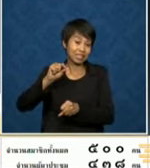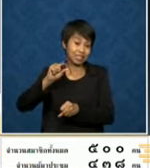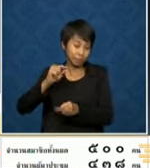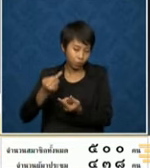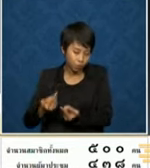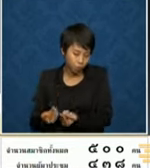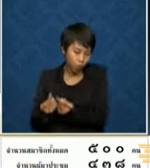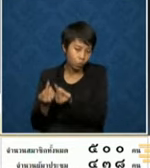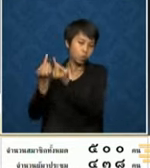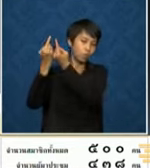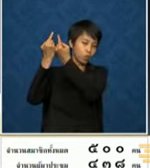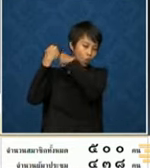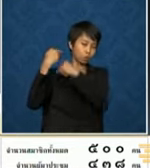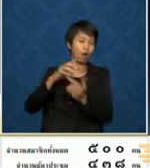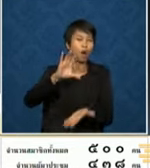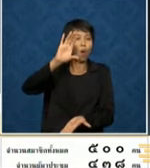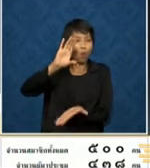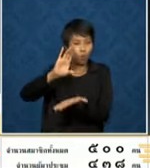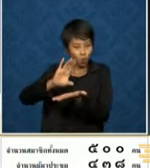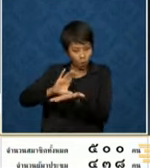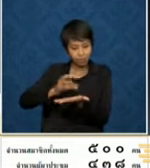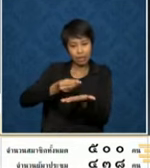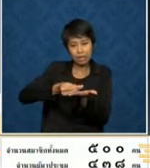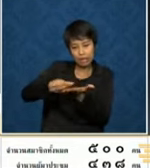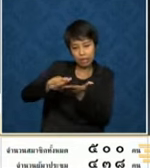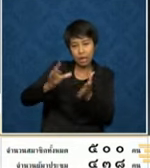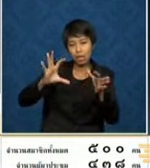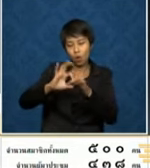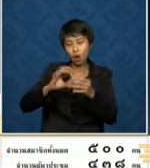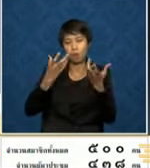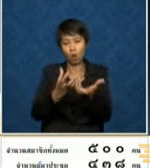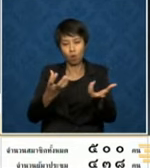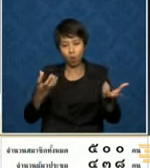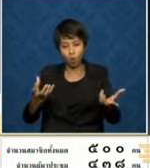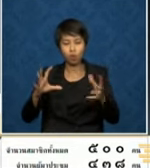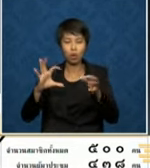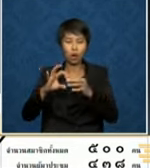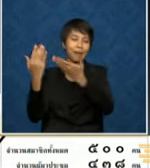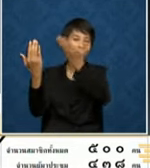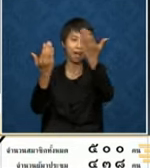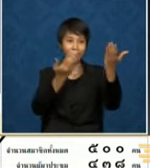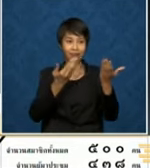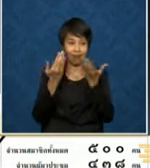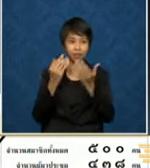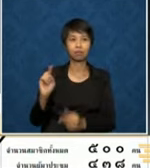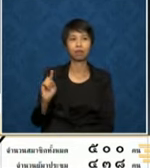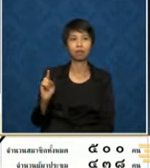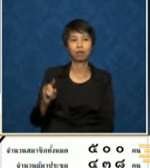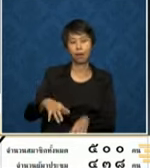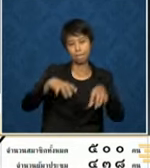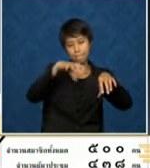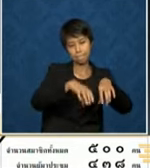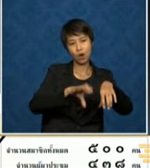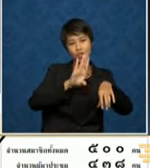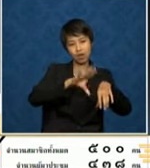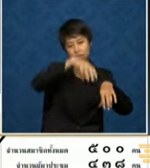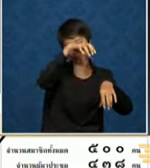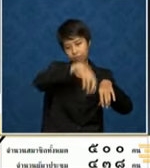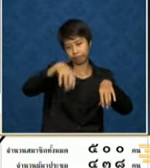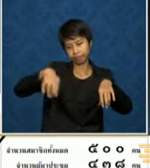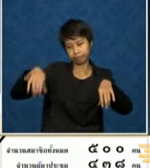างบประมาณในการจัดซื้อจัดจ้างเครื่องมือตรวจอากาศงบหลายพันล้านตกอยู่ในกลุ่มของ6บริษัท